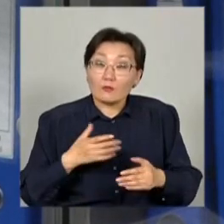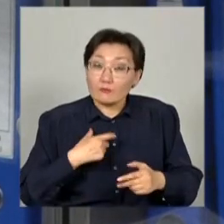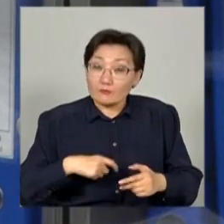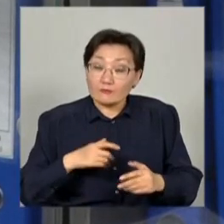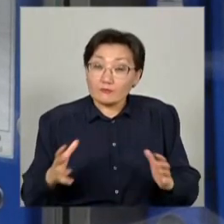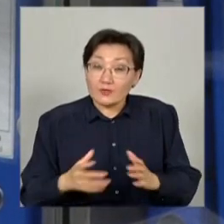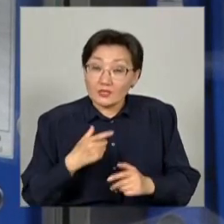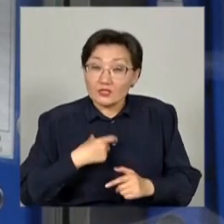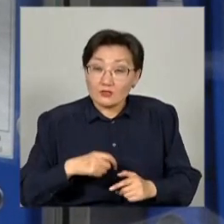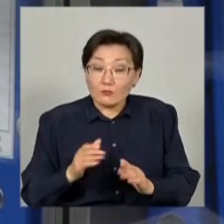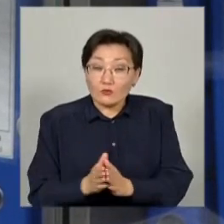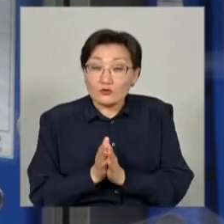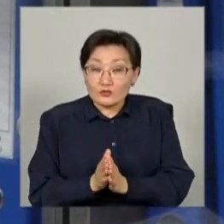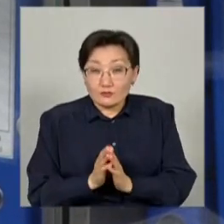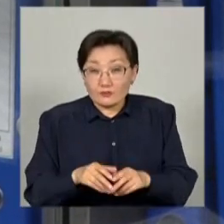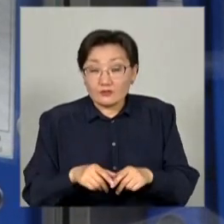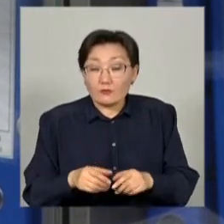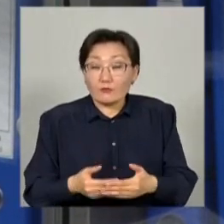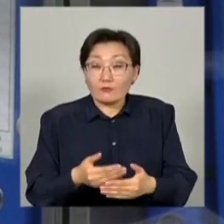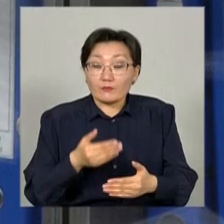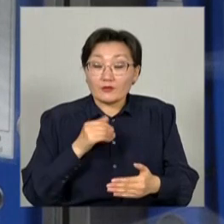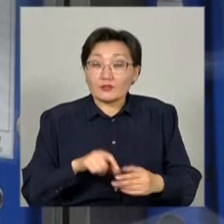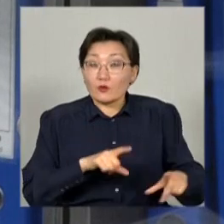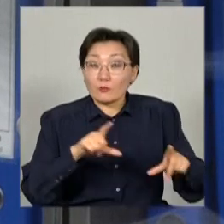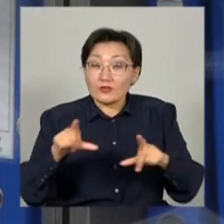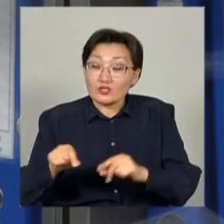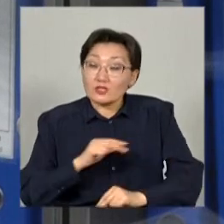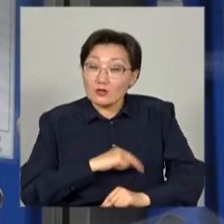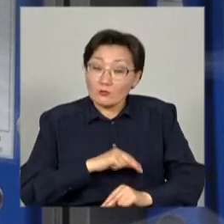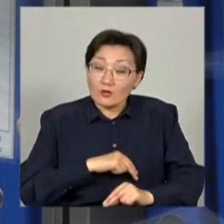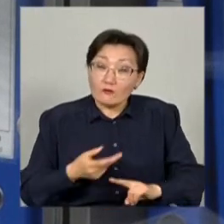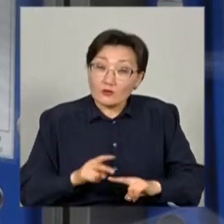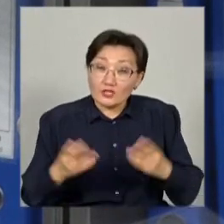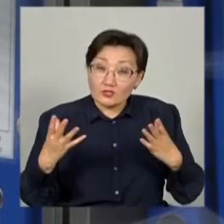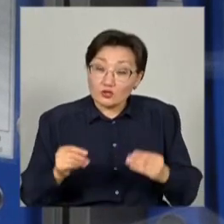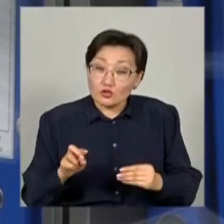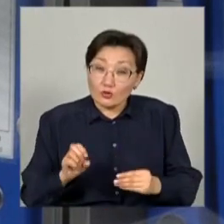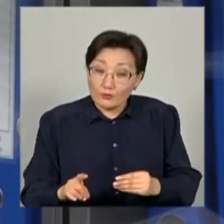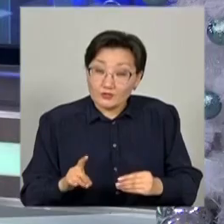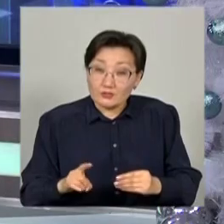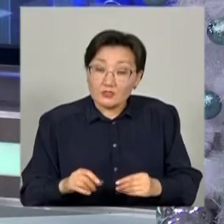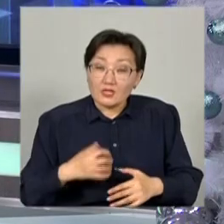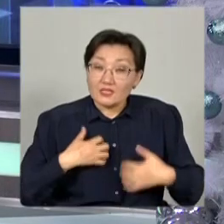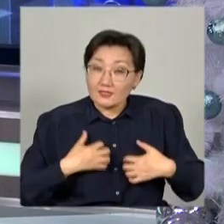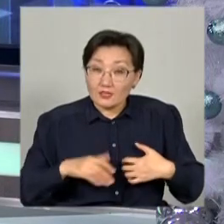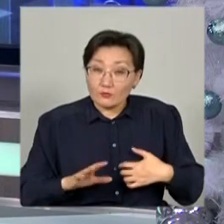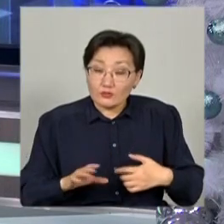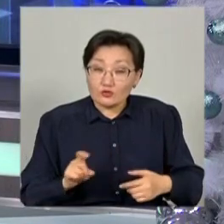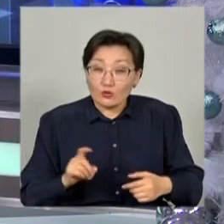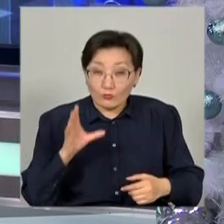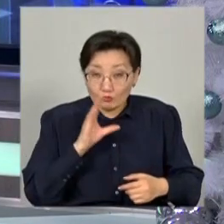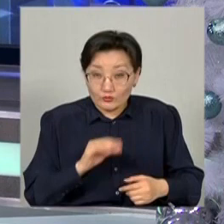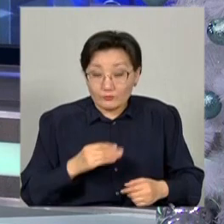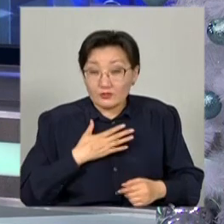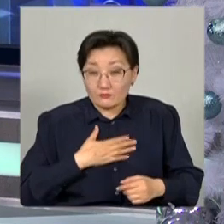себя, просим пораньше выезжать на работу вот эти дни, чтобы, так сказать, не торопиться, чтобы успевать,